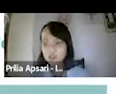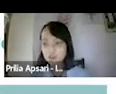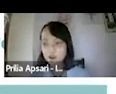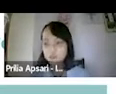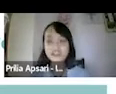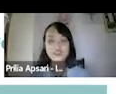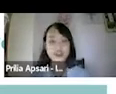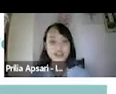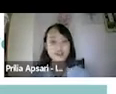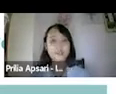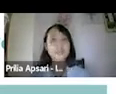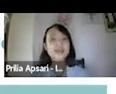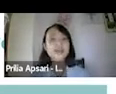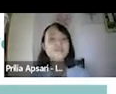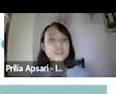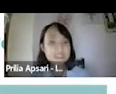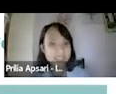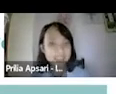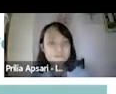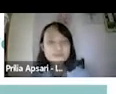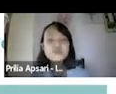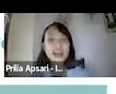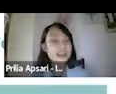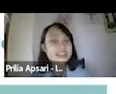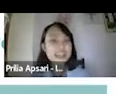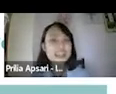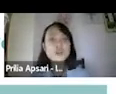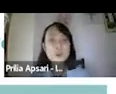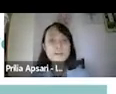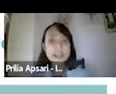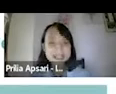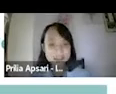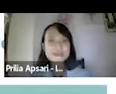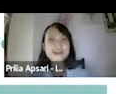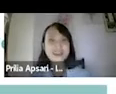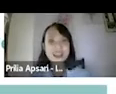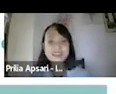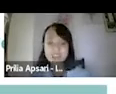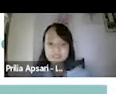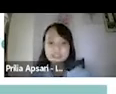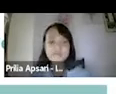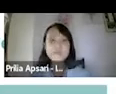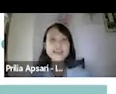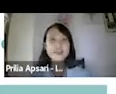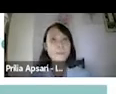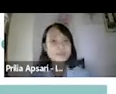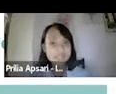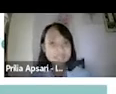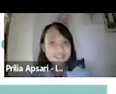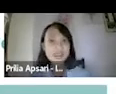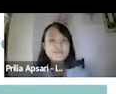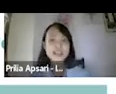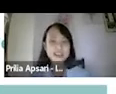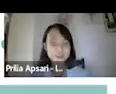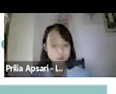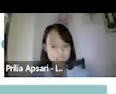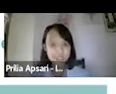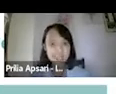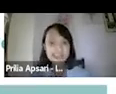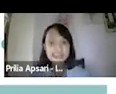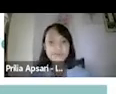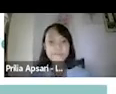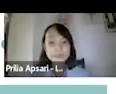internasional maupun nasional Kemudian kami juga kehadiran dua penanggap yang sangat relevan demi kompetensi dalam bidang